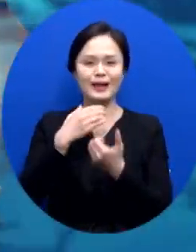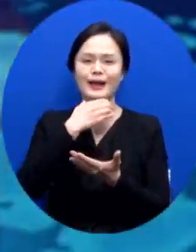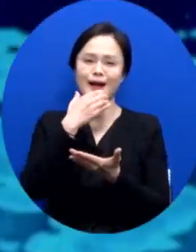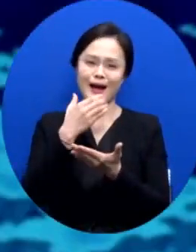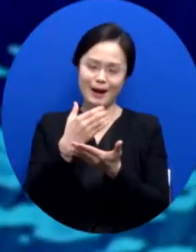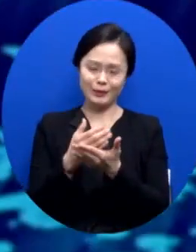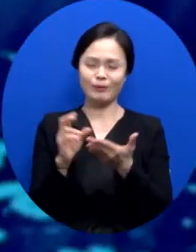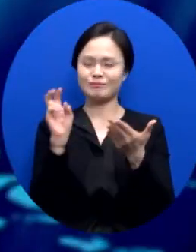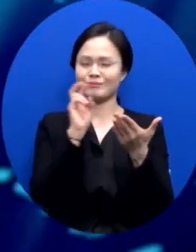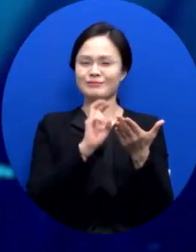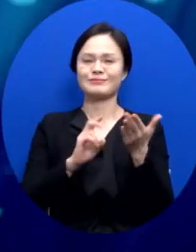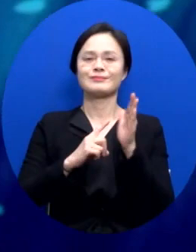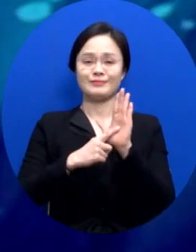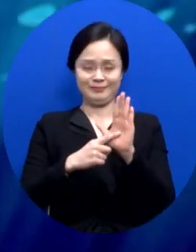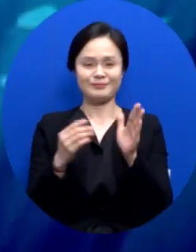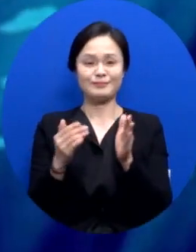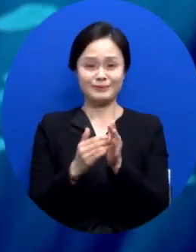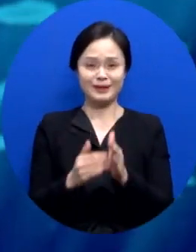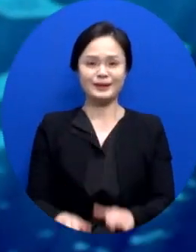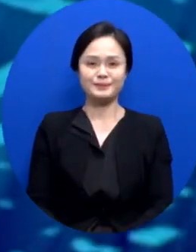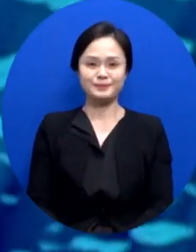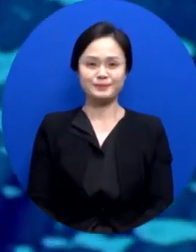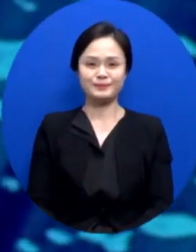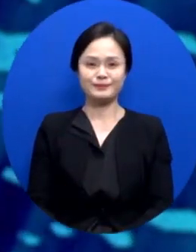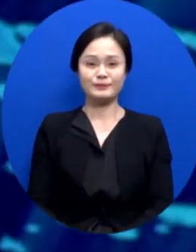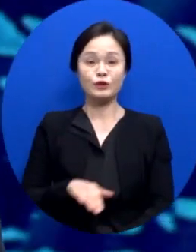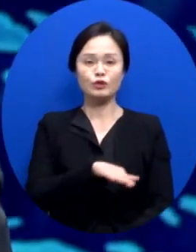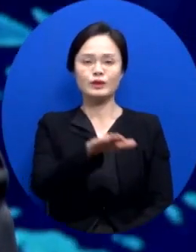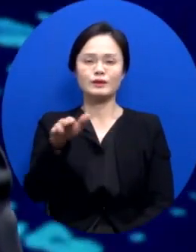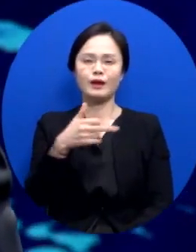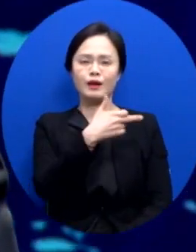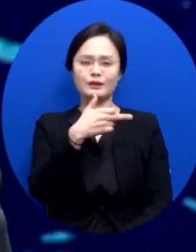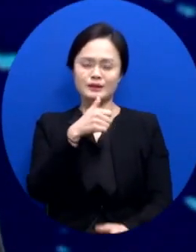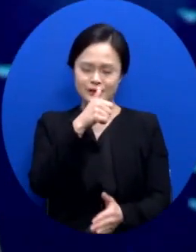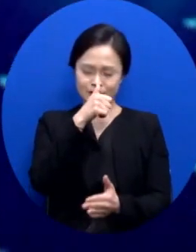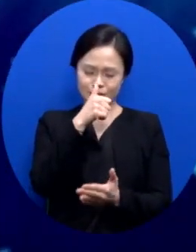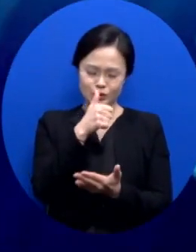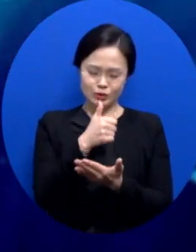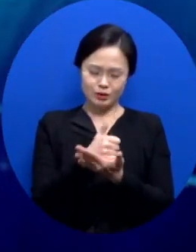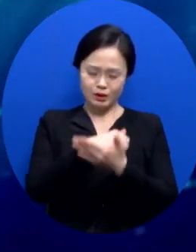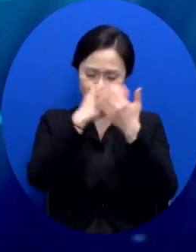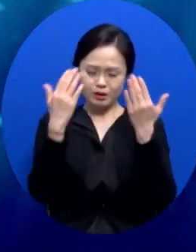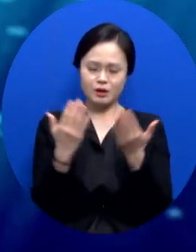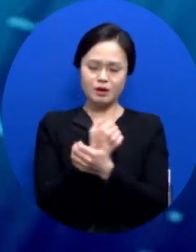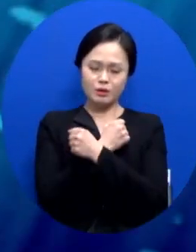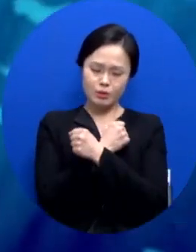전했습니다. 우리들의 큰 죄 다